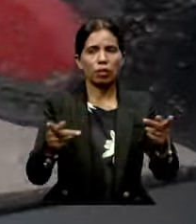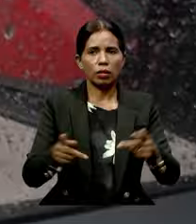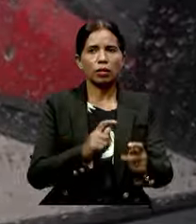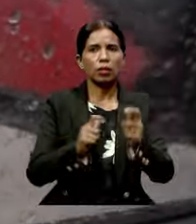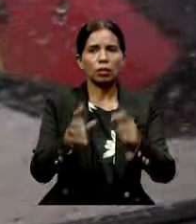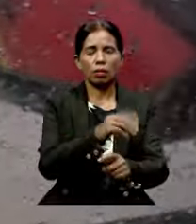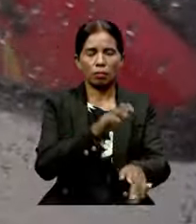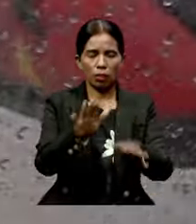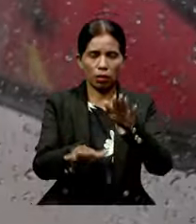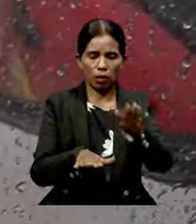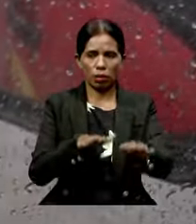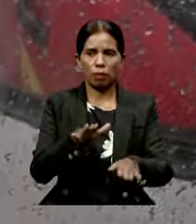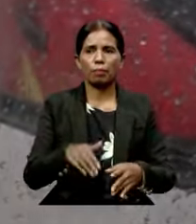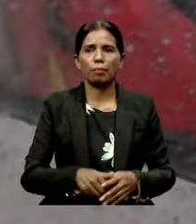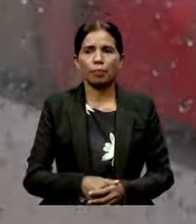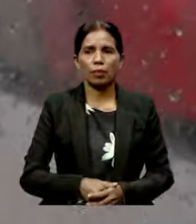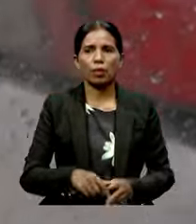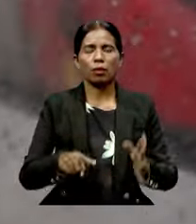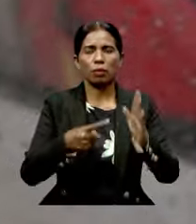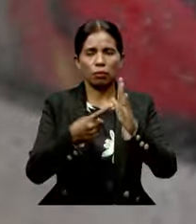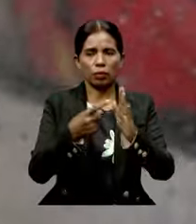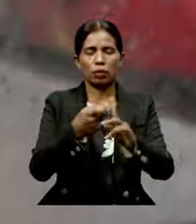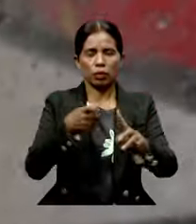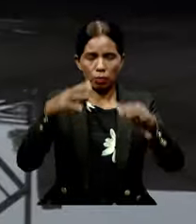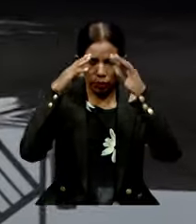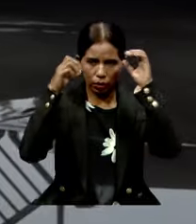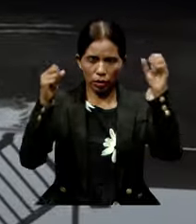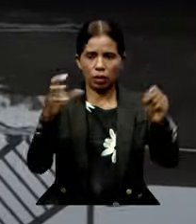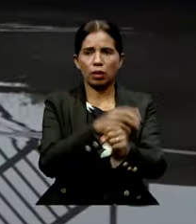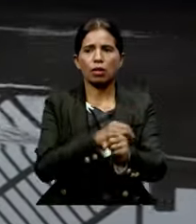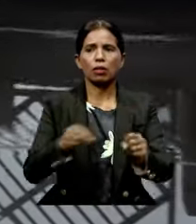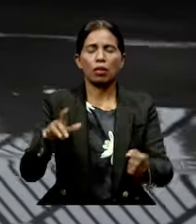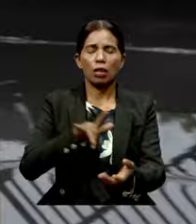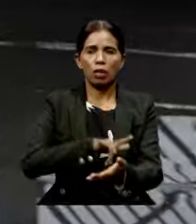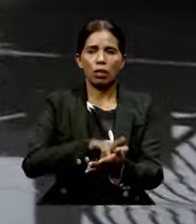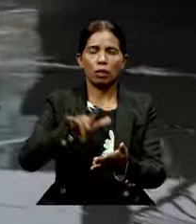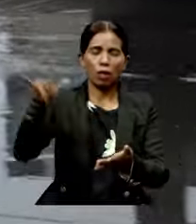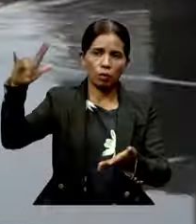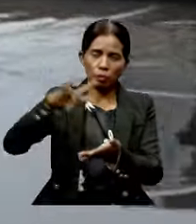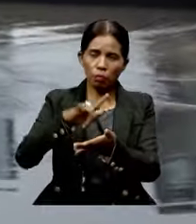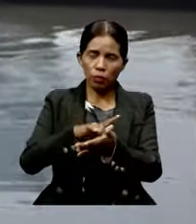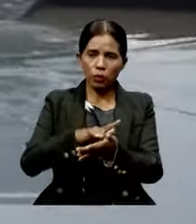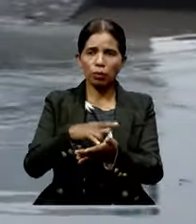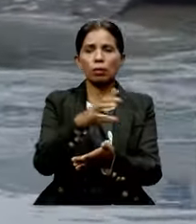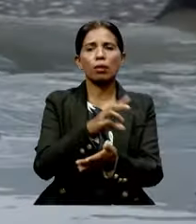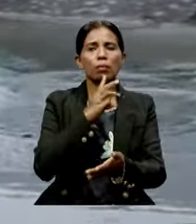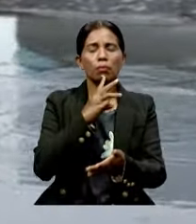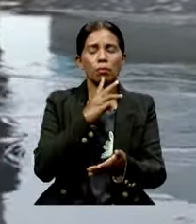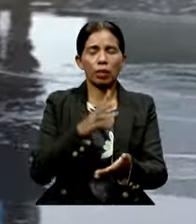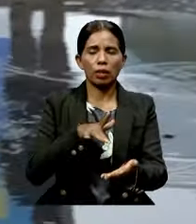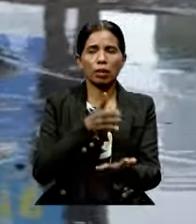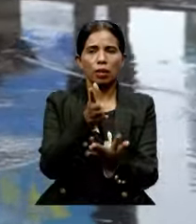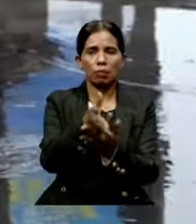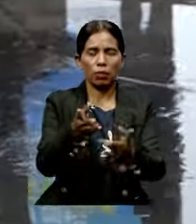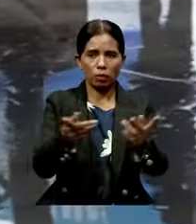no emalau ain. Alende ne hahu sirotunda presidente Nicolò Lobato to aeroportu Nicolò Lobato mos betama no nalihun ia